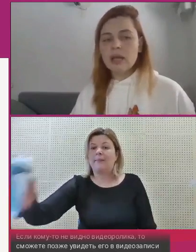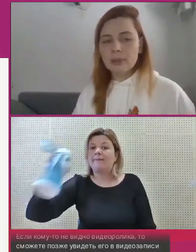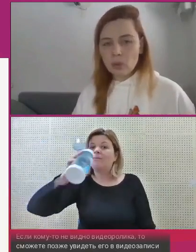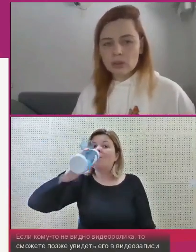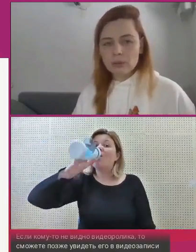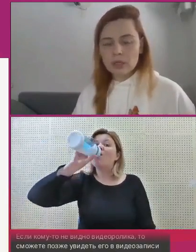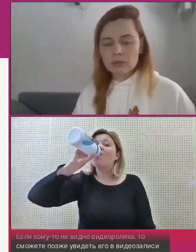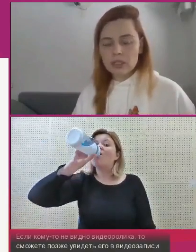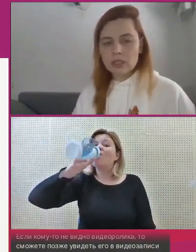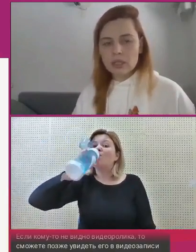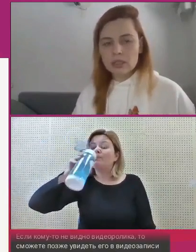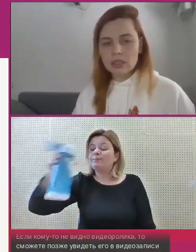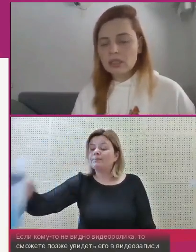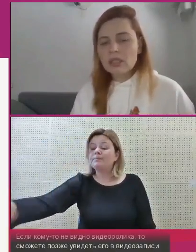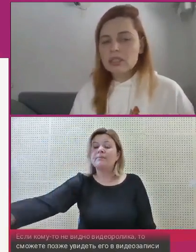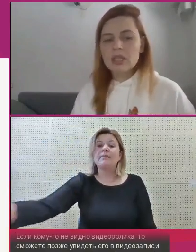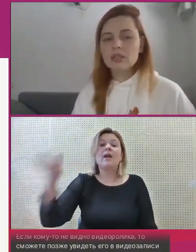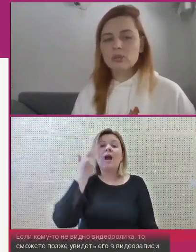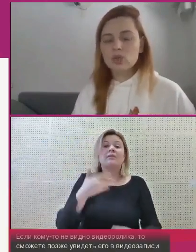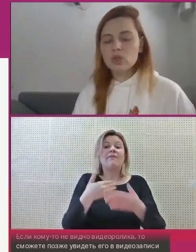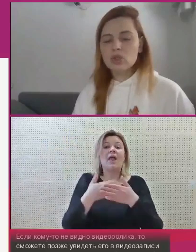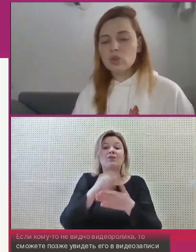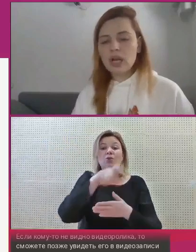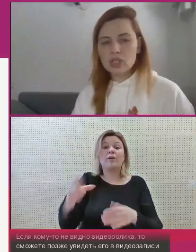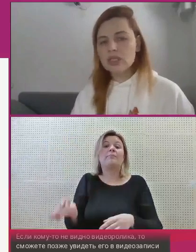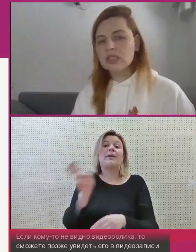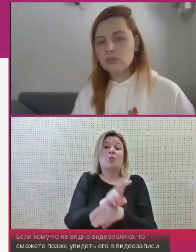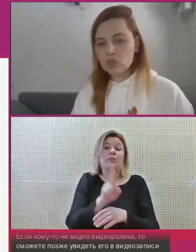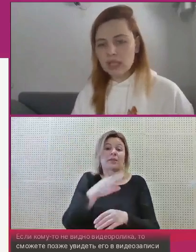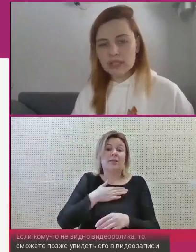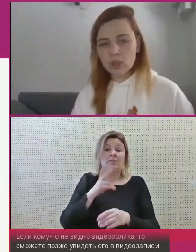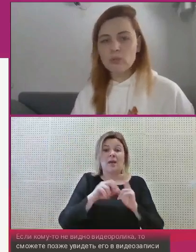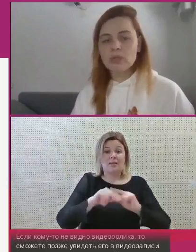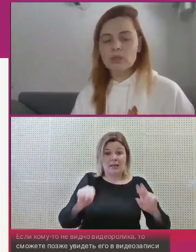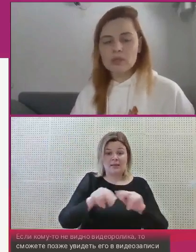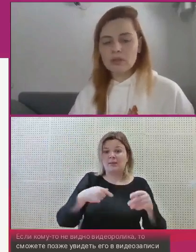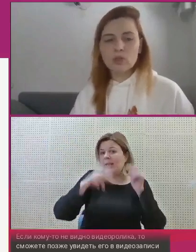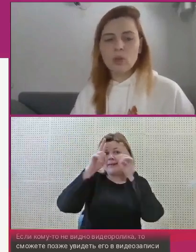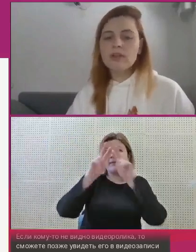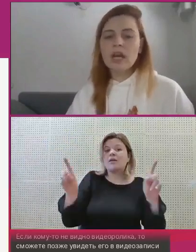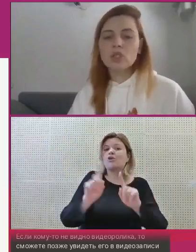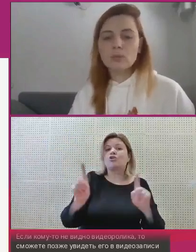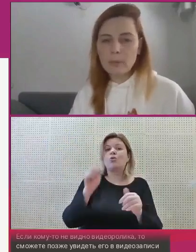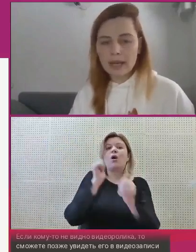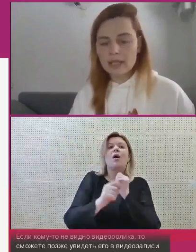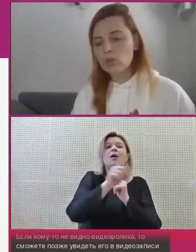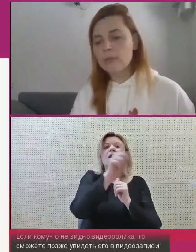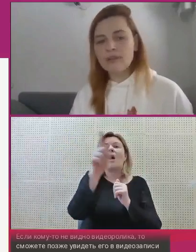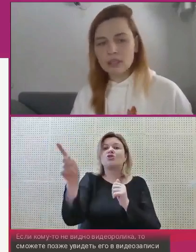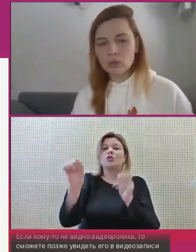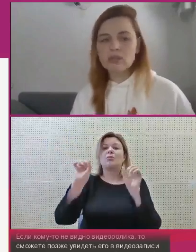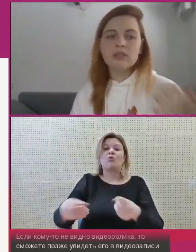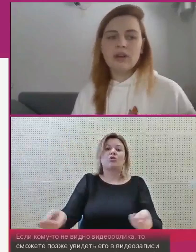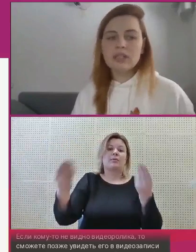когда они к нам приходят, например, на тренинг, да, я не знаю, что каждый из них может дать, кроме своего слова «я хочу помогать».